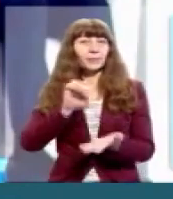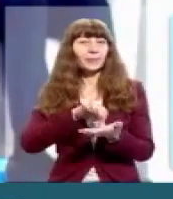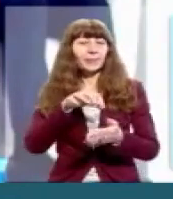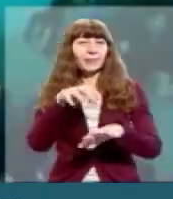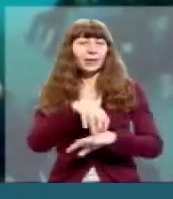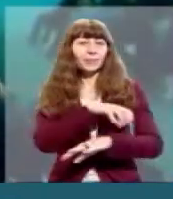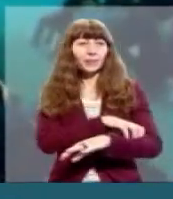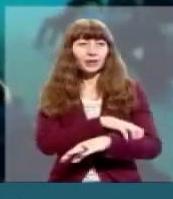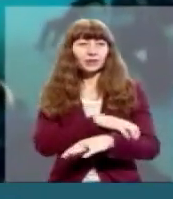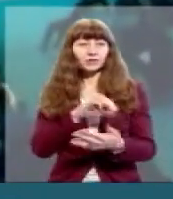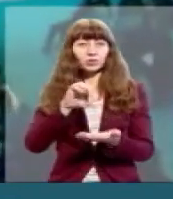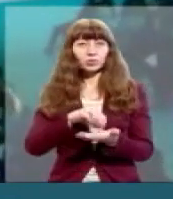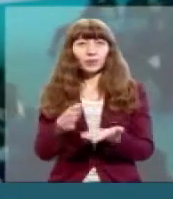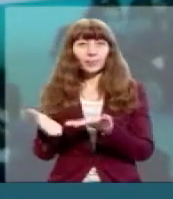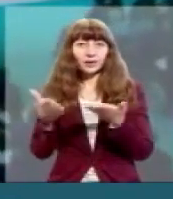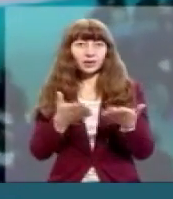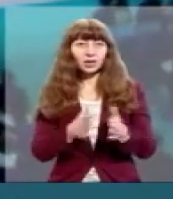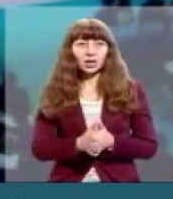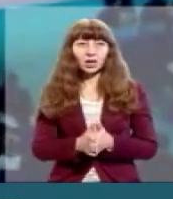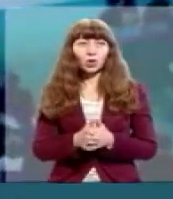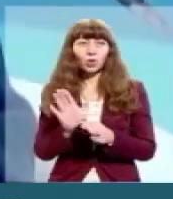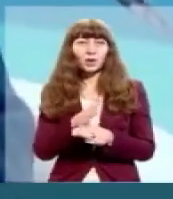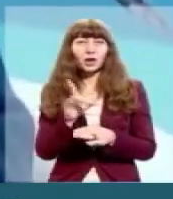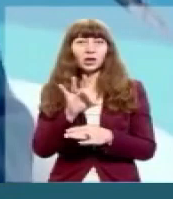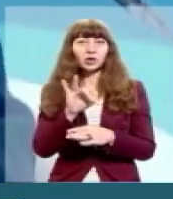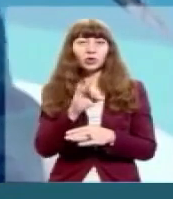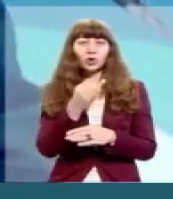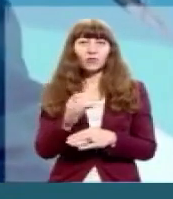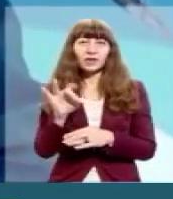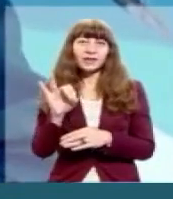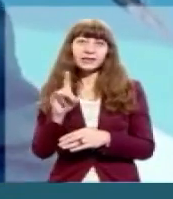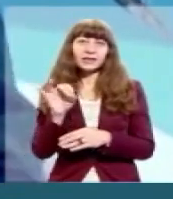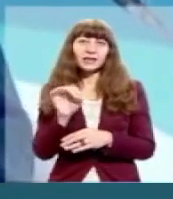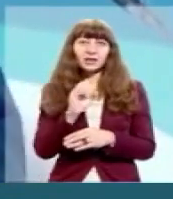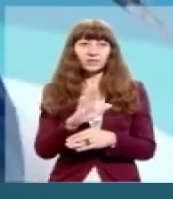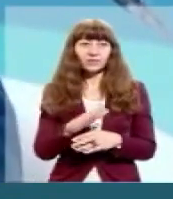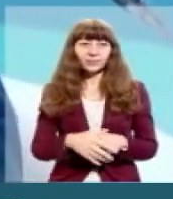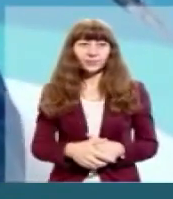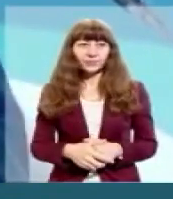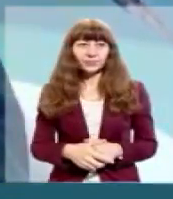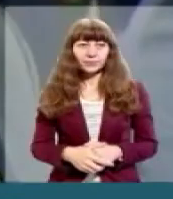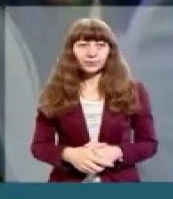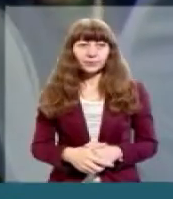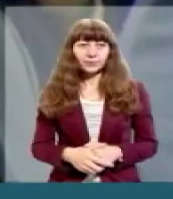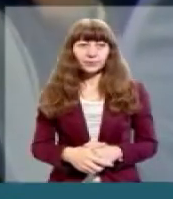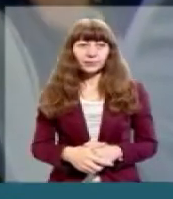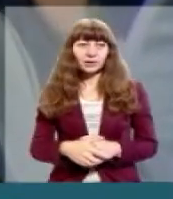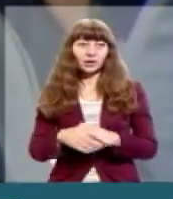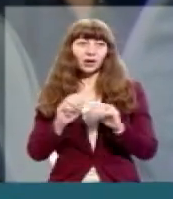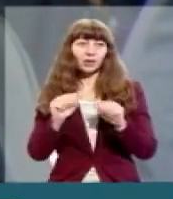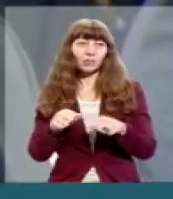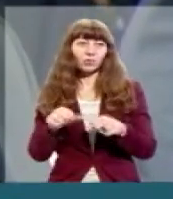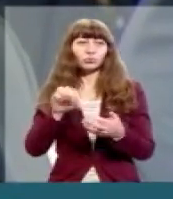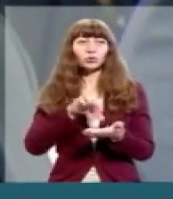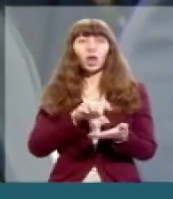жиында халықтың сенімінен шыққан депутаттарды кадрлық резервке қосу туралы ұсыныс айтты. Олар кейіннен қала, аудан әкімі бола алады. Әрі